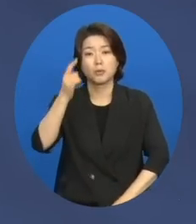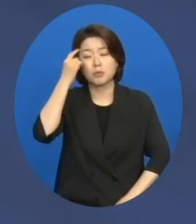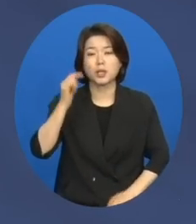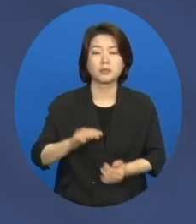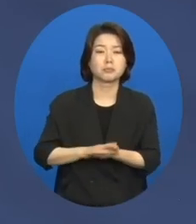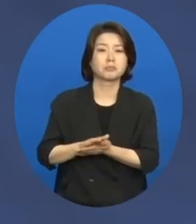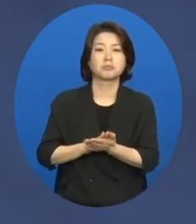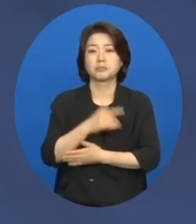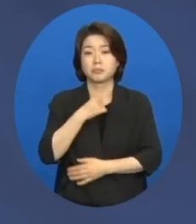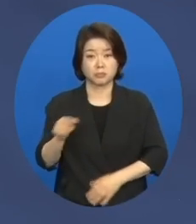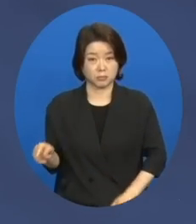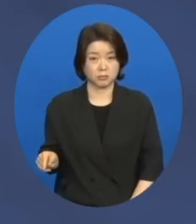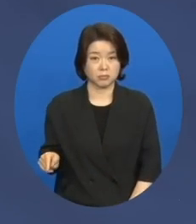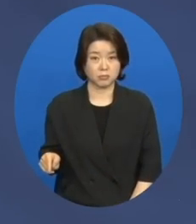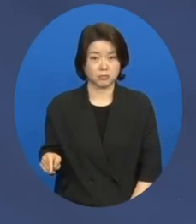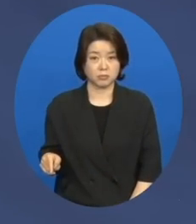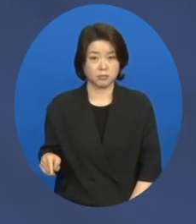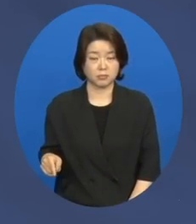놀고 싶어서.